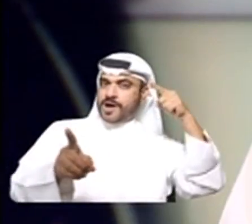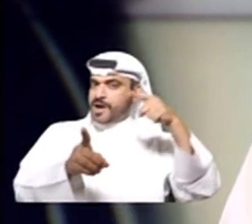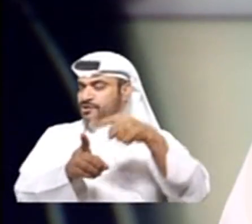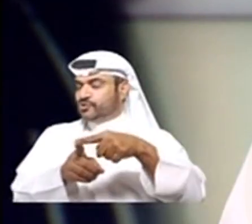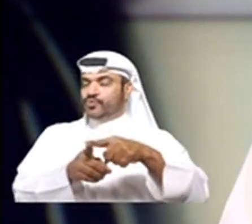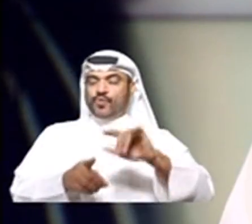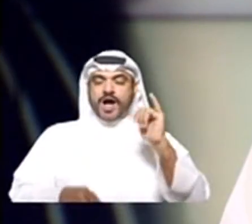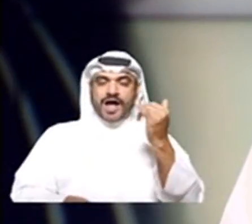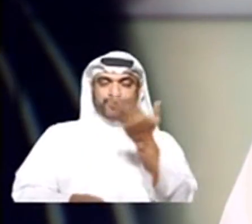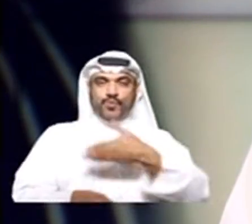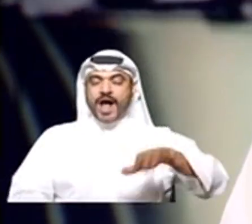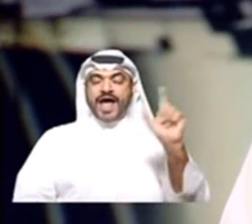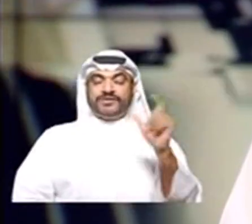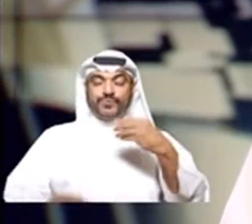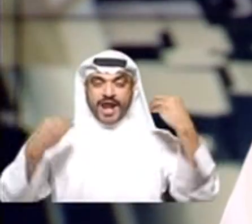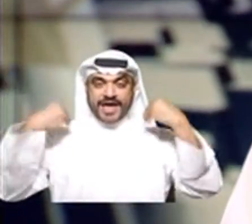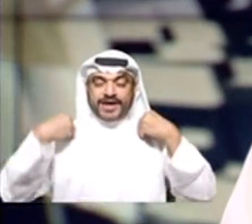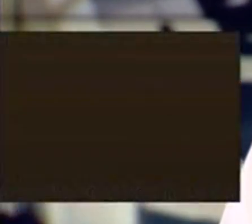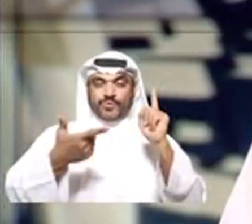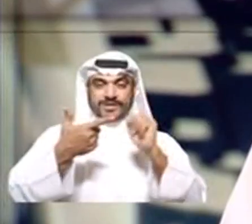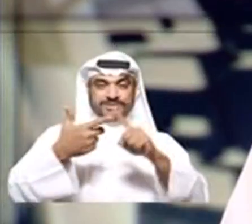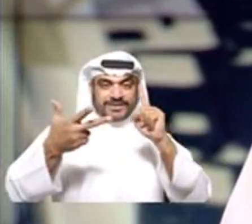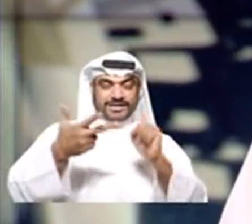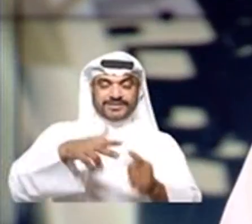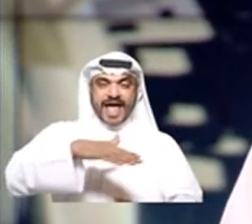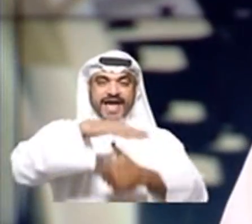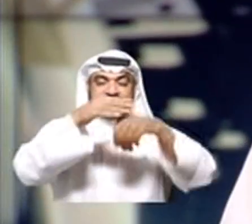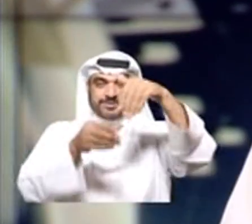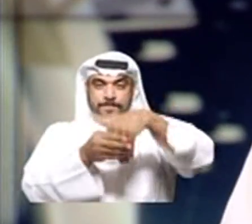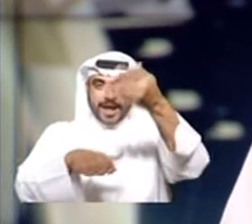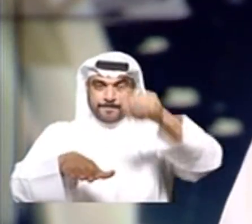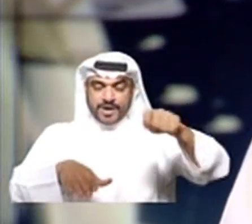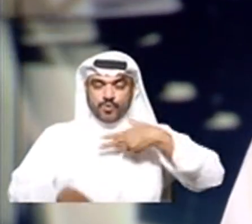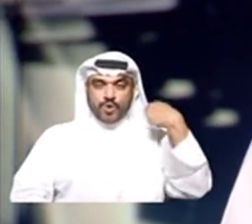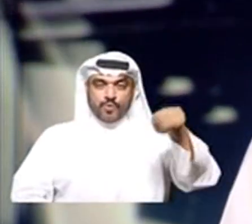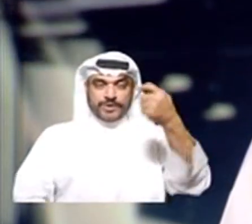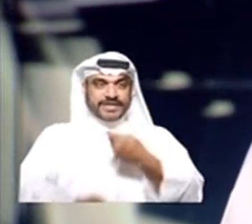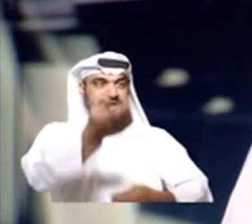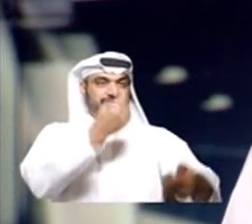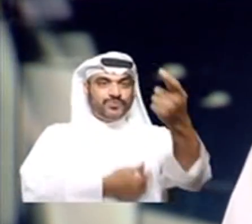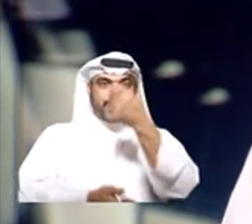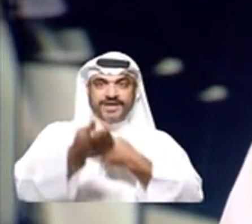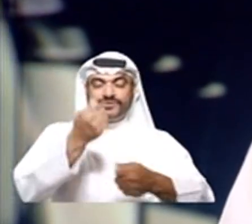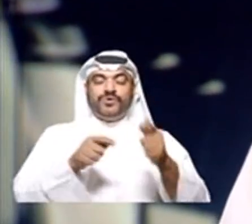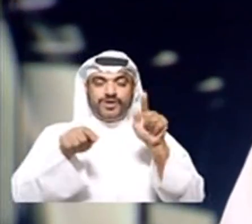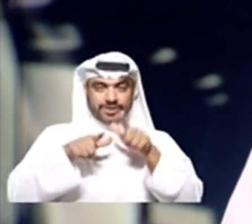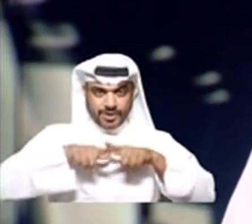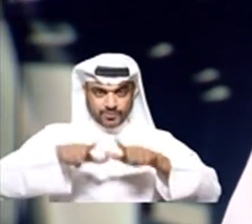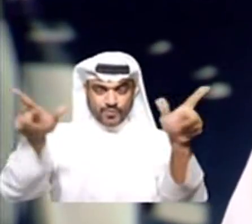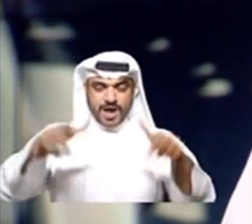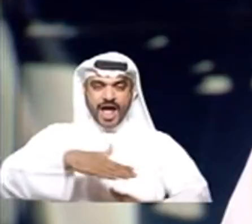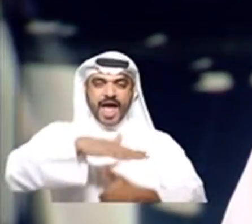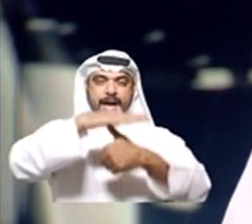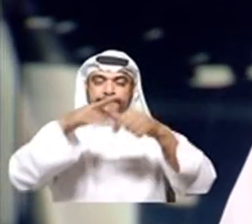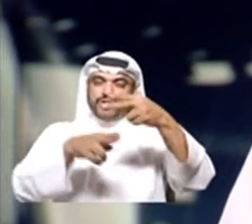المجتمع الرياضي لسموه، ودعوتين إلى رئيس مجلس الأمة ووزير التجارة، مشيرا في الوقت ذاته أن صاحب السمو